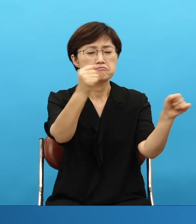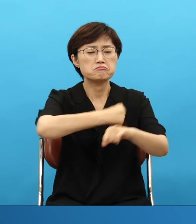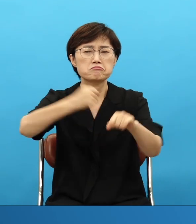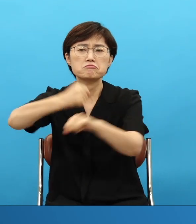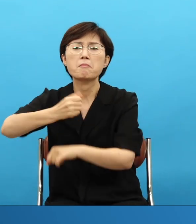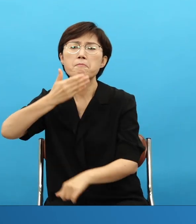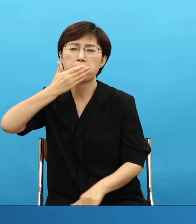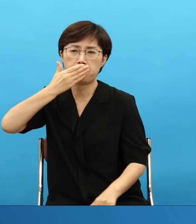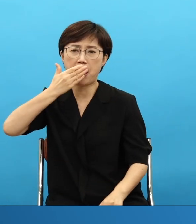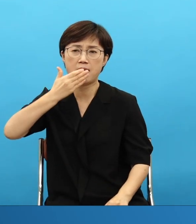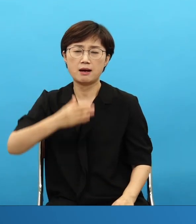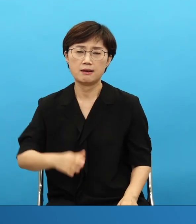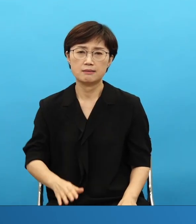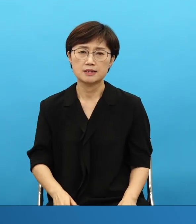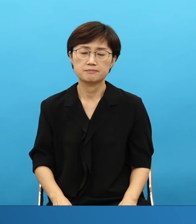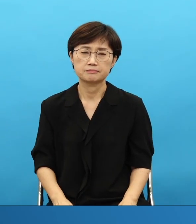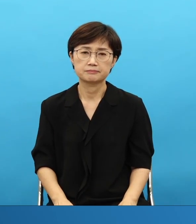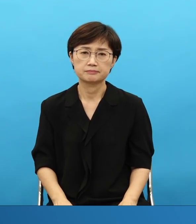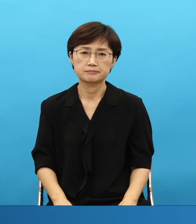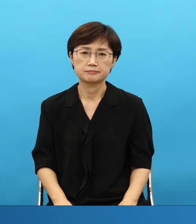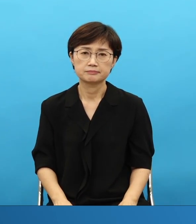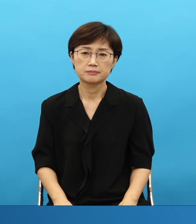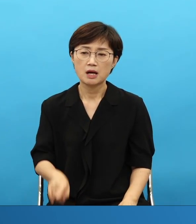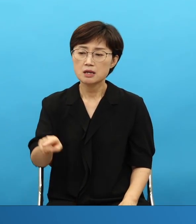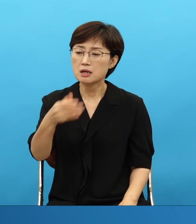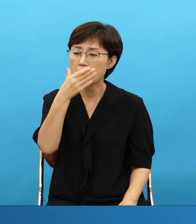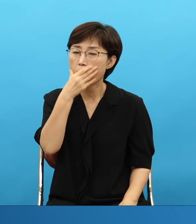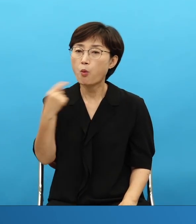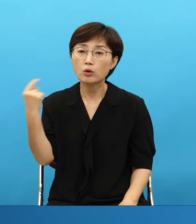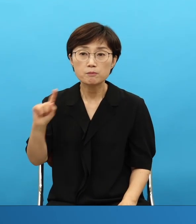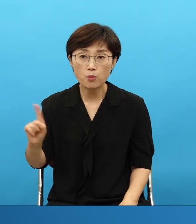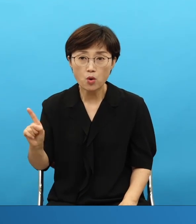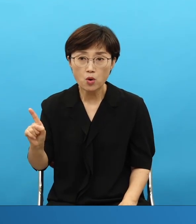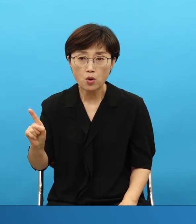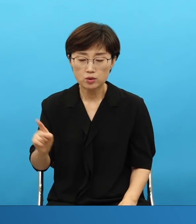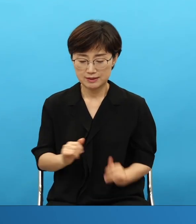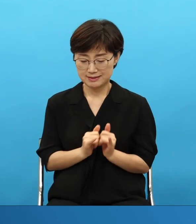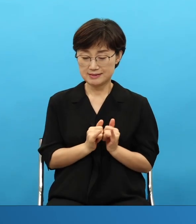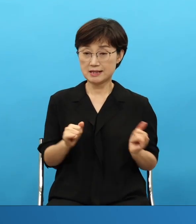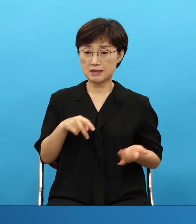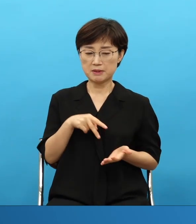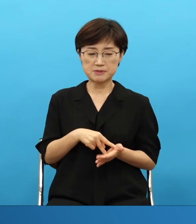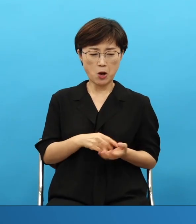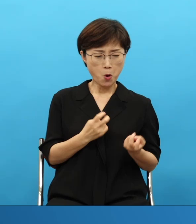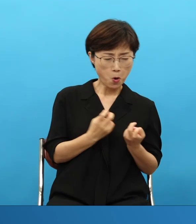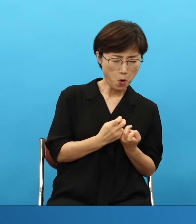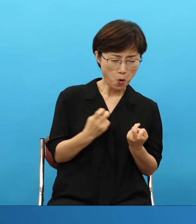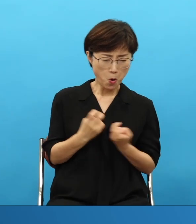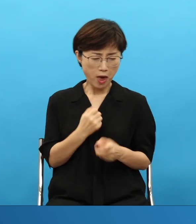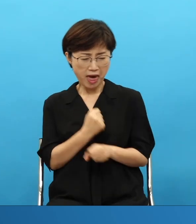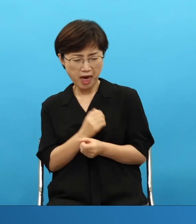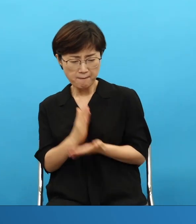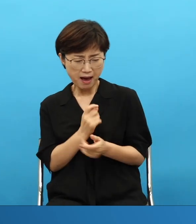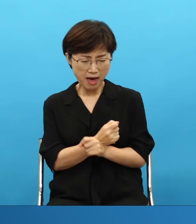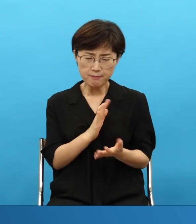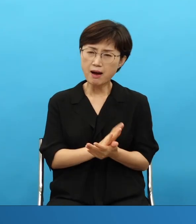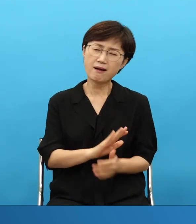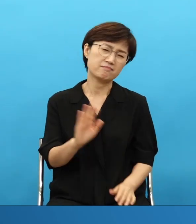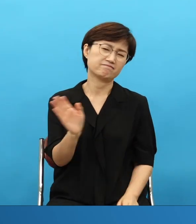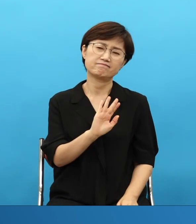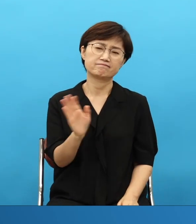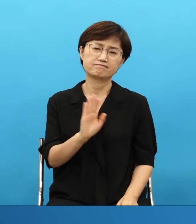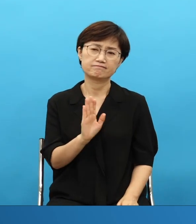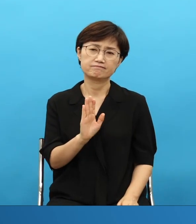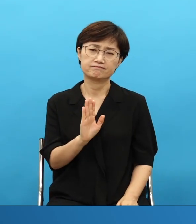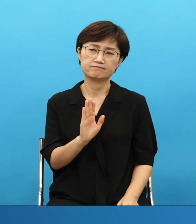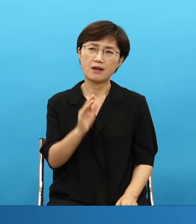is what destroys Satan, disaster, and 이 hell. 복음은 인간이 이거 해야 된다, 저거 해야 된다는 아닙니다. 하나님의 형상